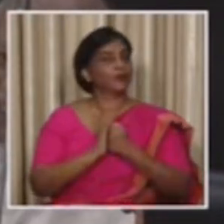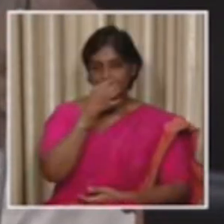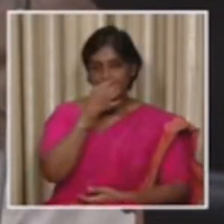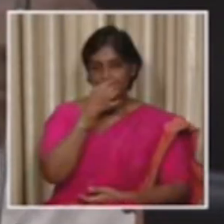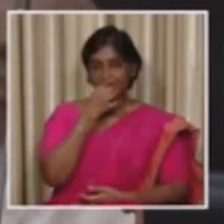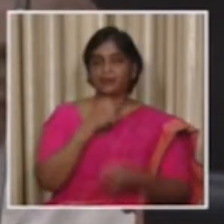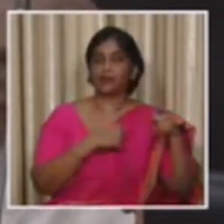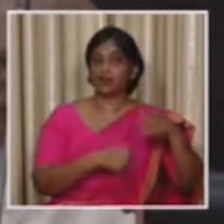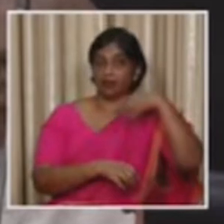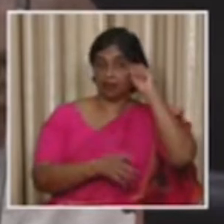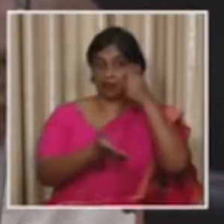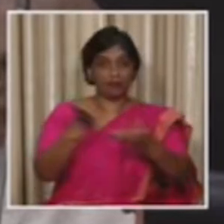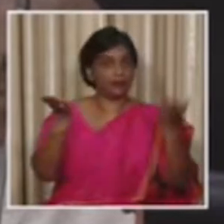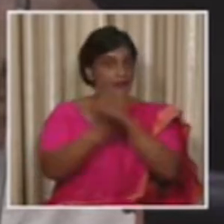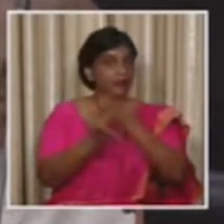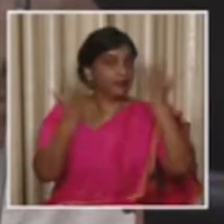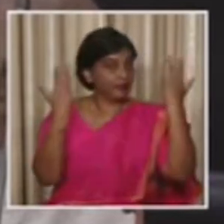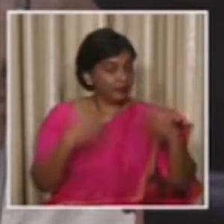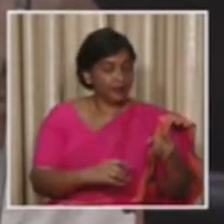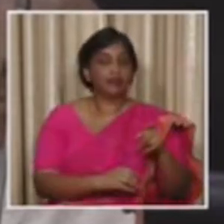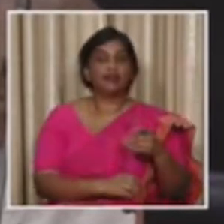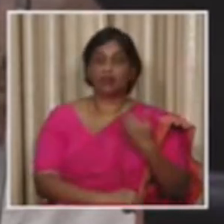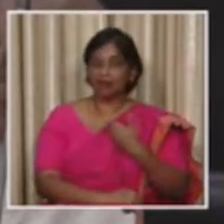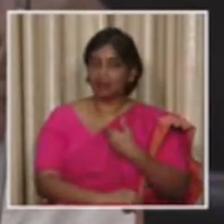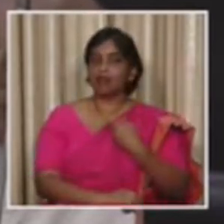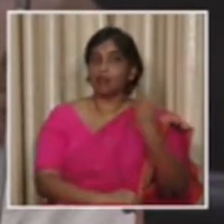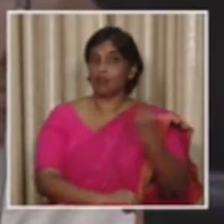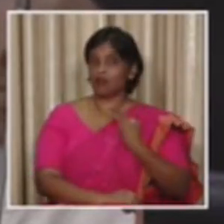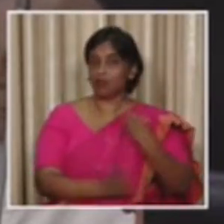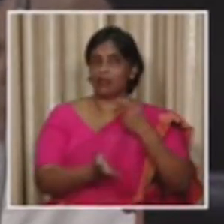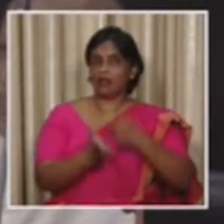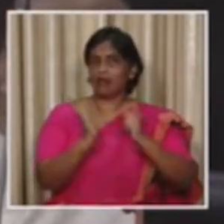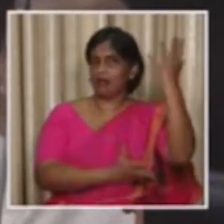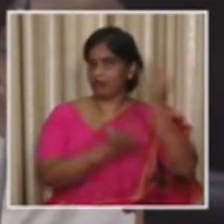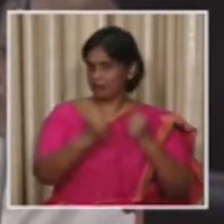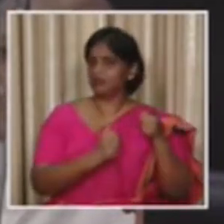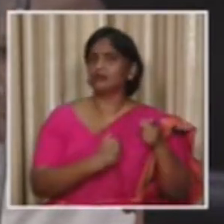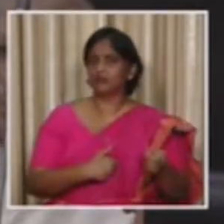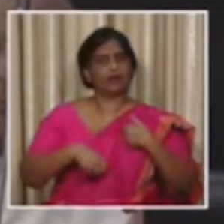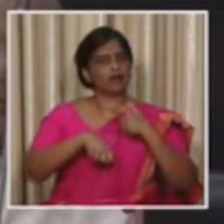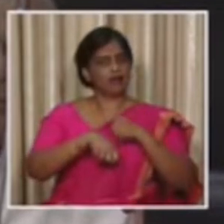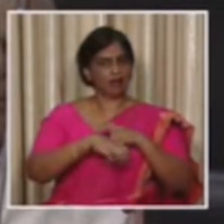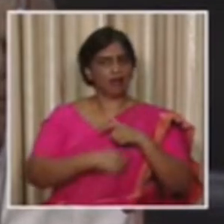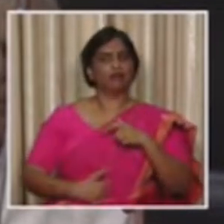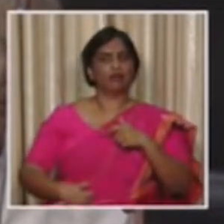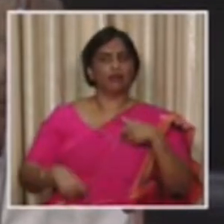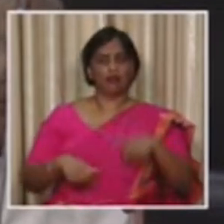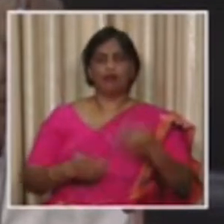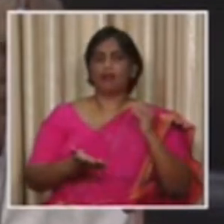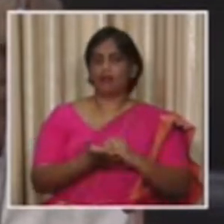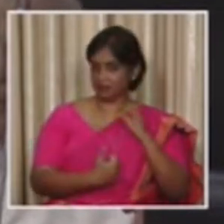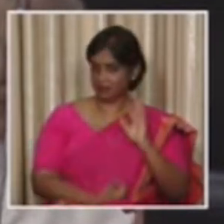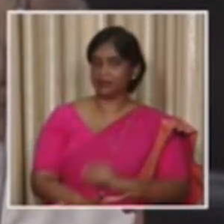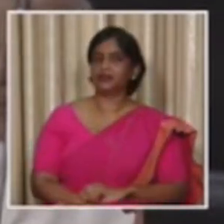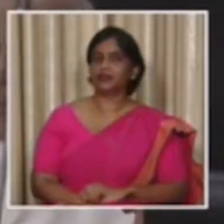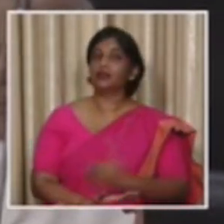කථානායකතුමනි, අවබෝධය කිවිසෙන් පසුව අපට දෝපාර්ශික විදේශ ණය ලබා ගැනීමේ අවකාශය දැන් යලිත් උදා වී